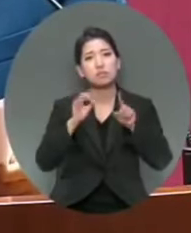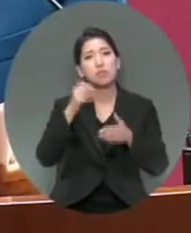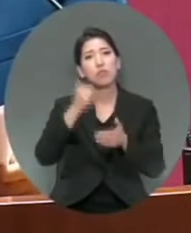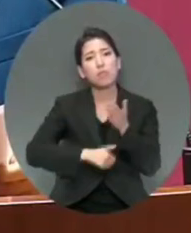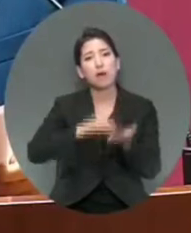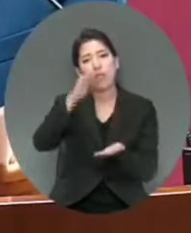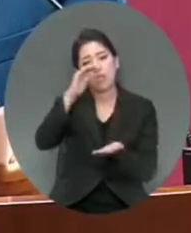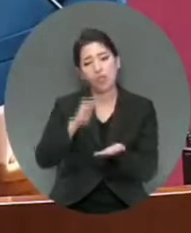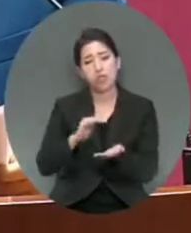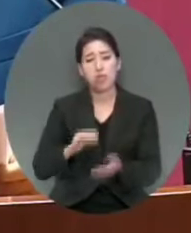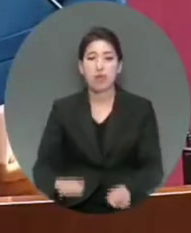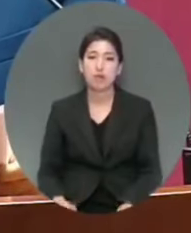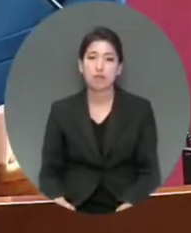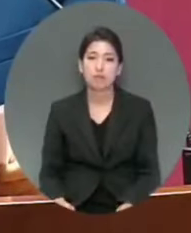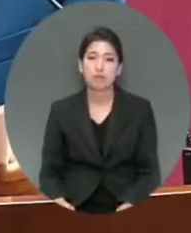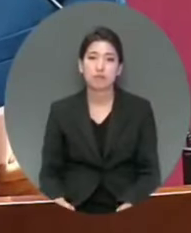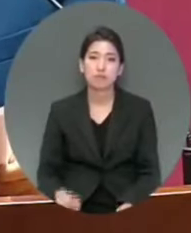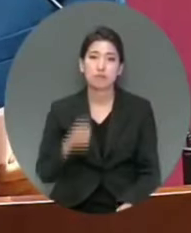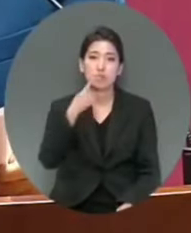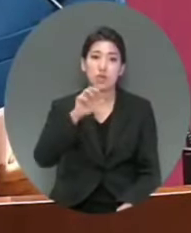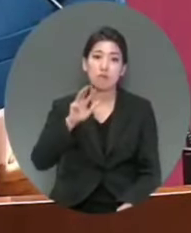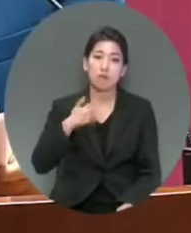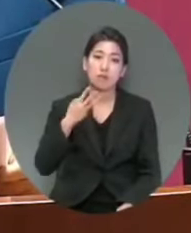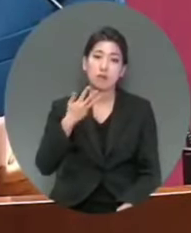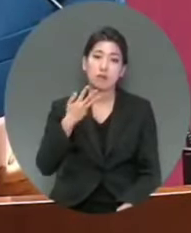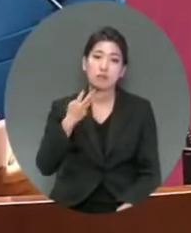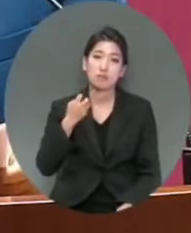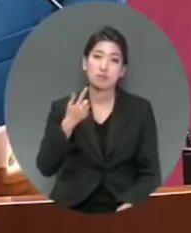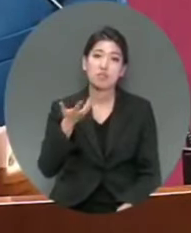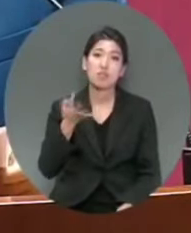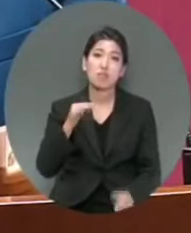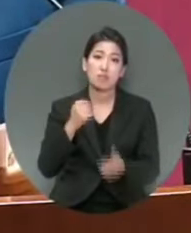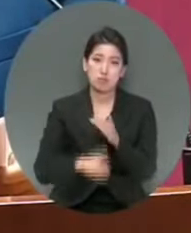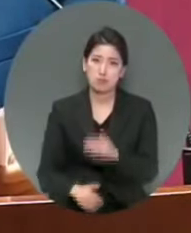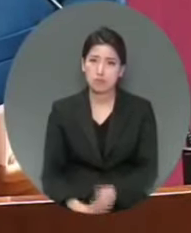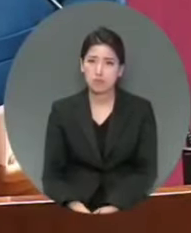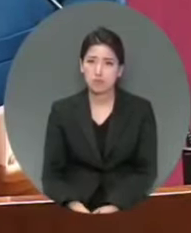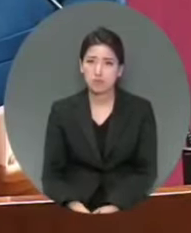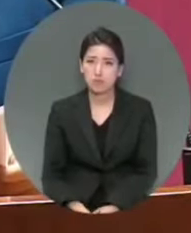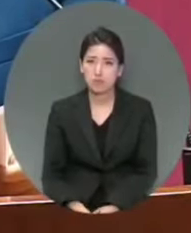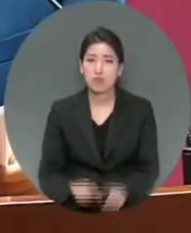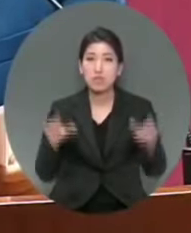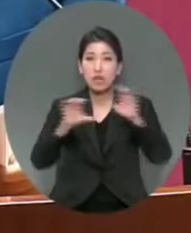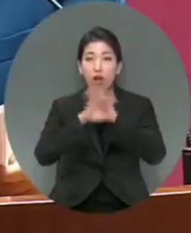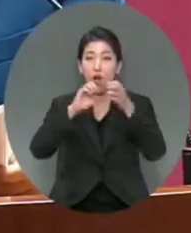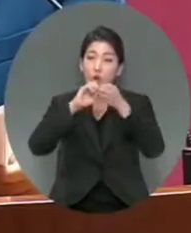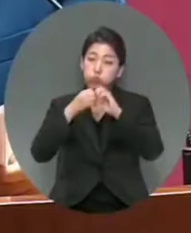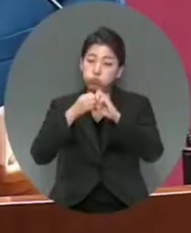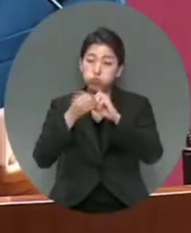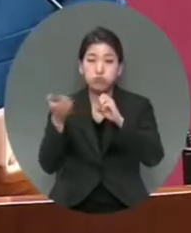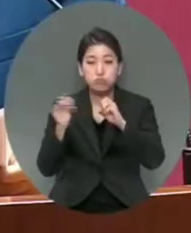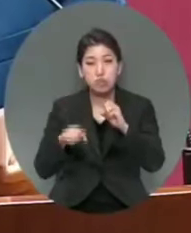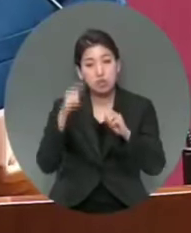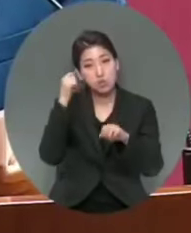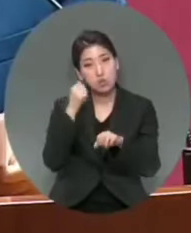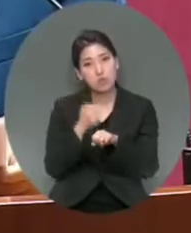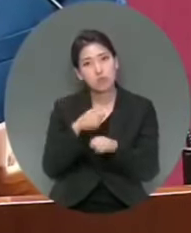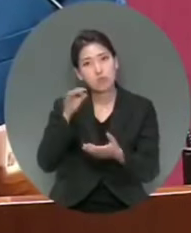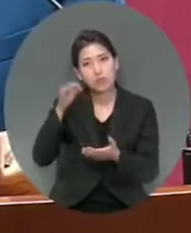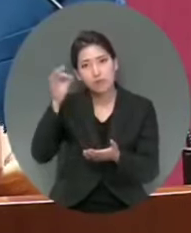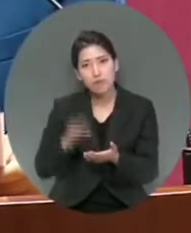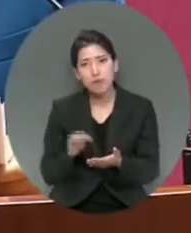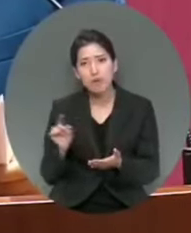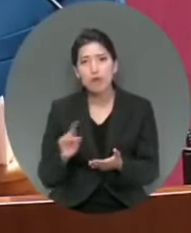삭감됐습니다. 삭감액은 무려 1,831억 원이었습니다. 이 기후위기 시대에 기후대응 R&D 삭감은 잘못된 방향